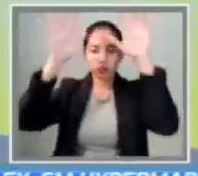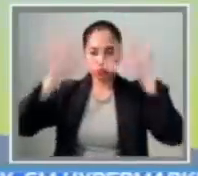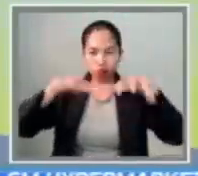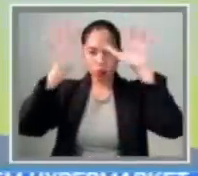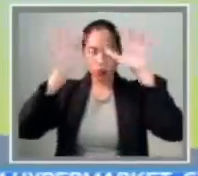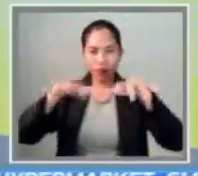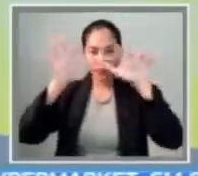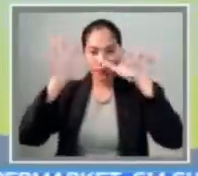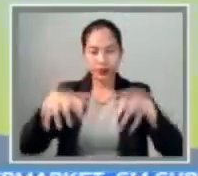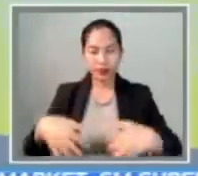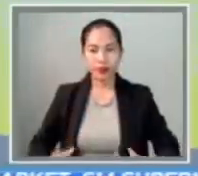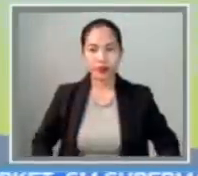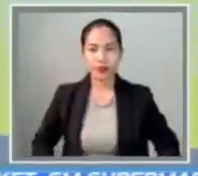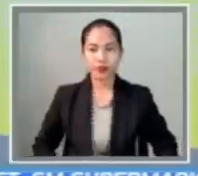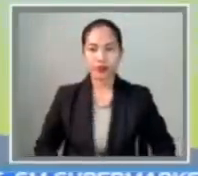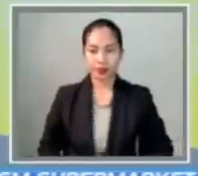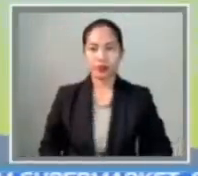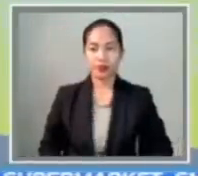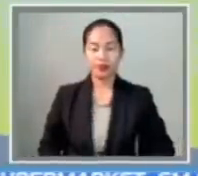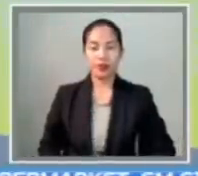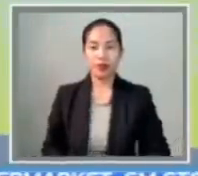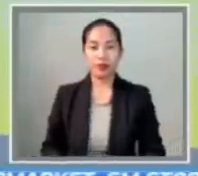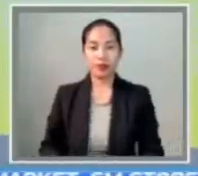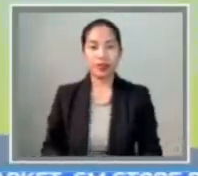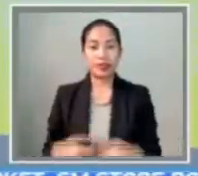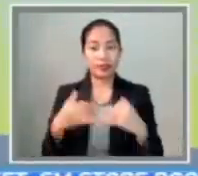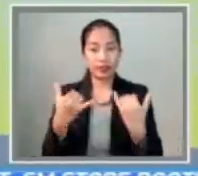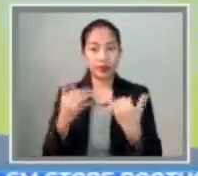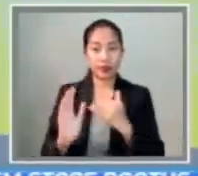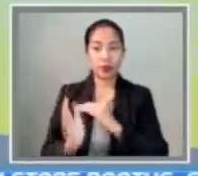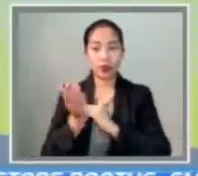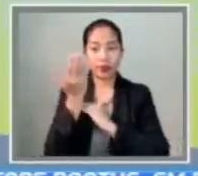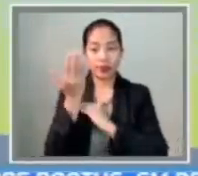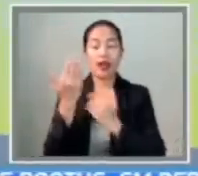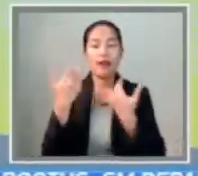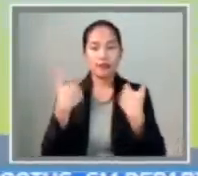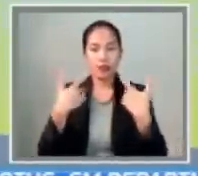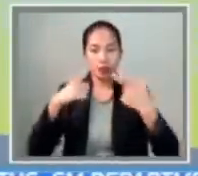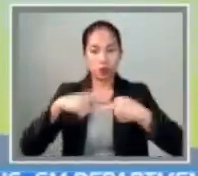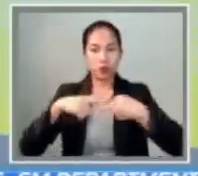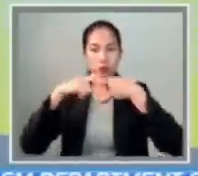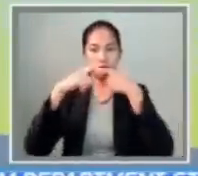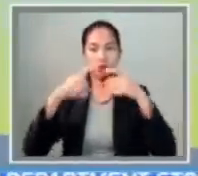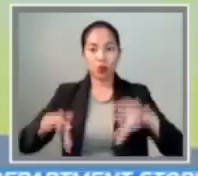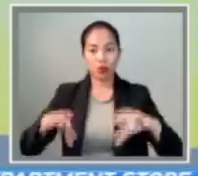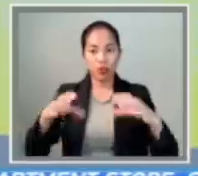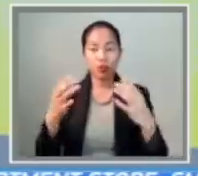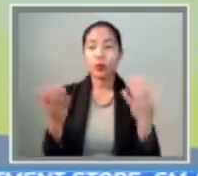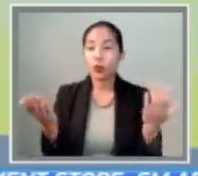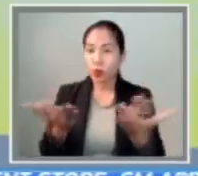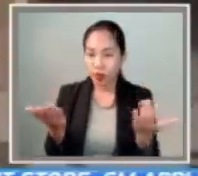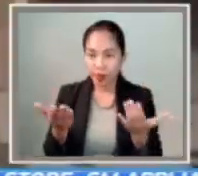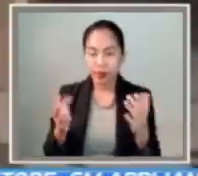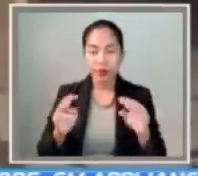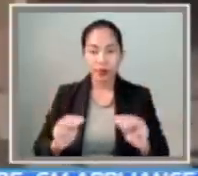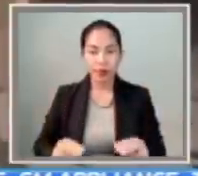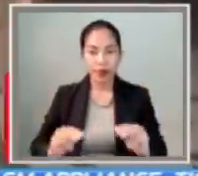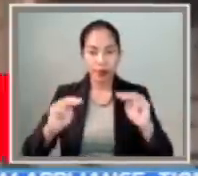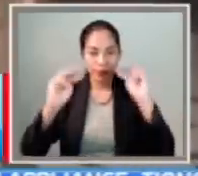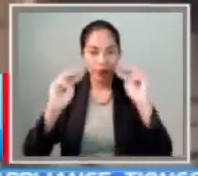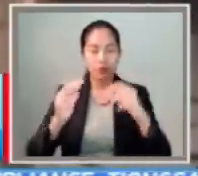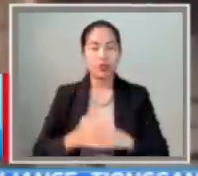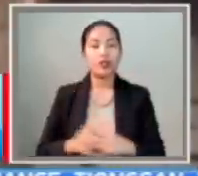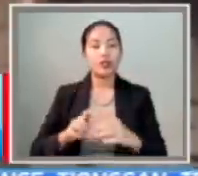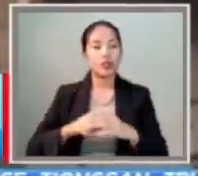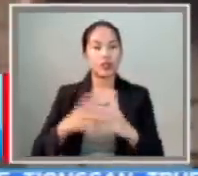At dahil nga po sa pag-uulan ngayong umaga, suspendido ang klase ngayong araw dyan sa Malabon. Epektibo po yan sa lahat ng